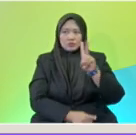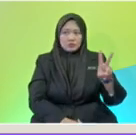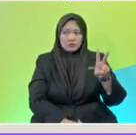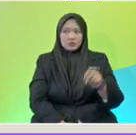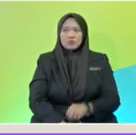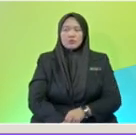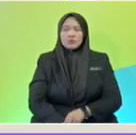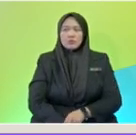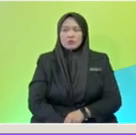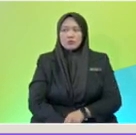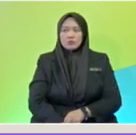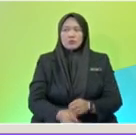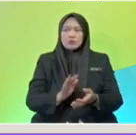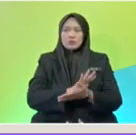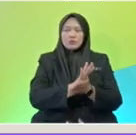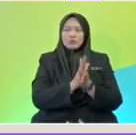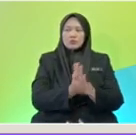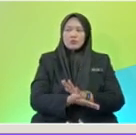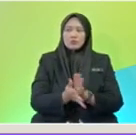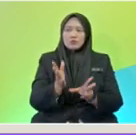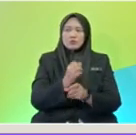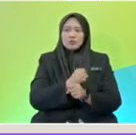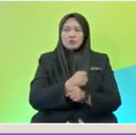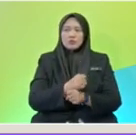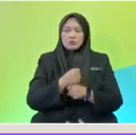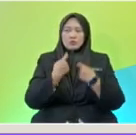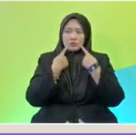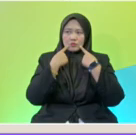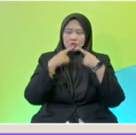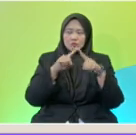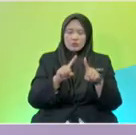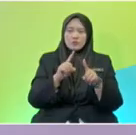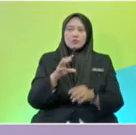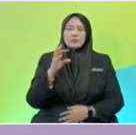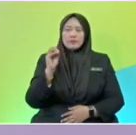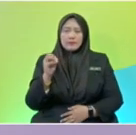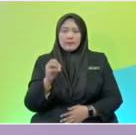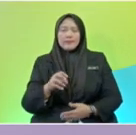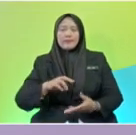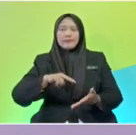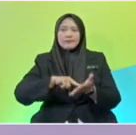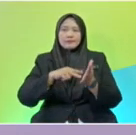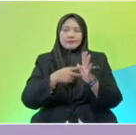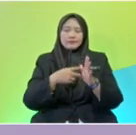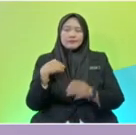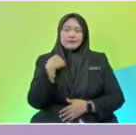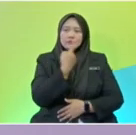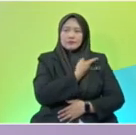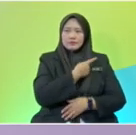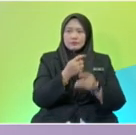oke kemudian kita dapat jawabannya Syifa bermaksud ke sini Kita sudah buat tolak berturut-turut dan juga